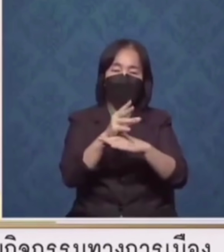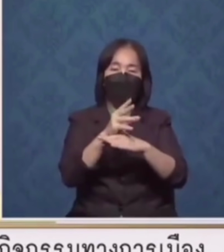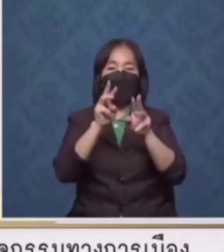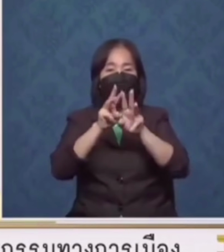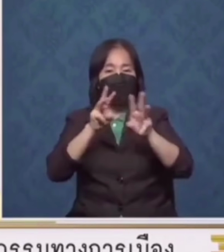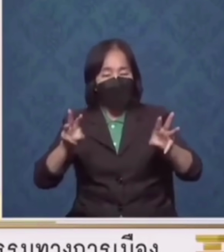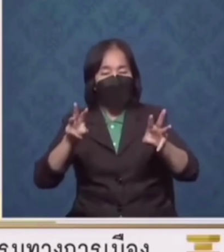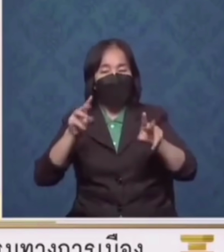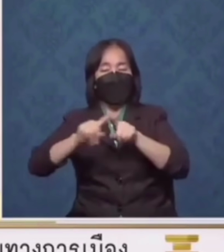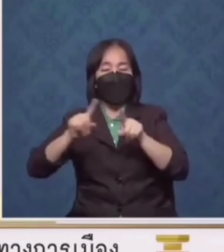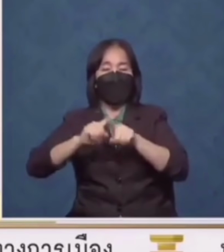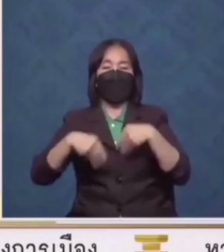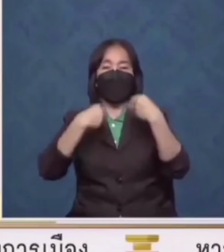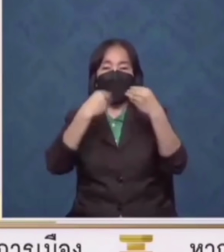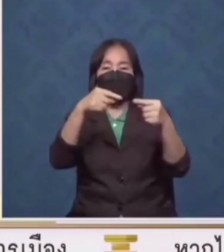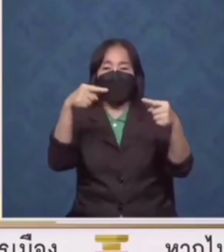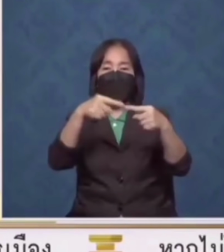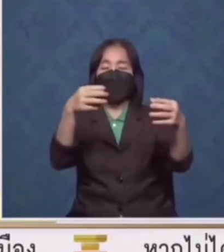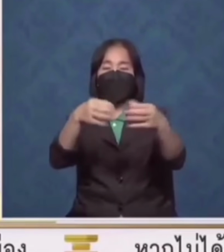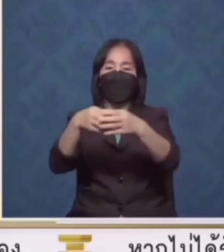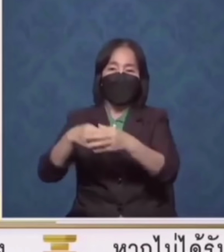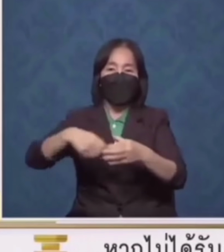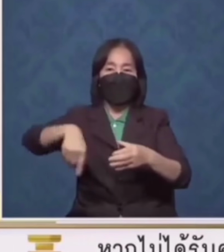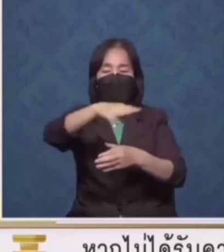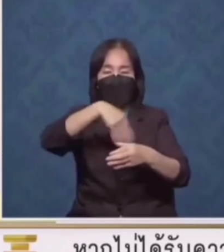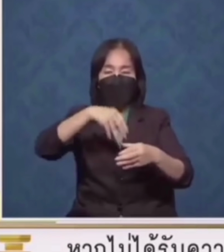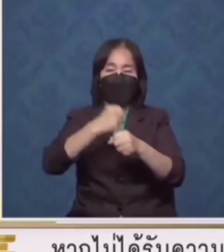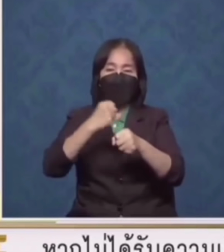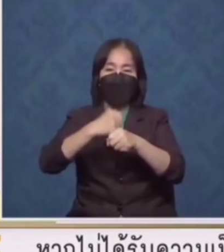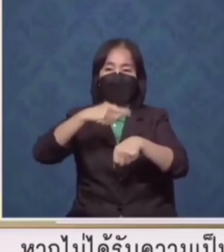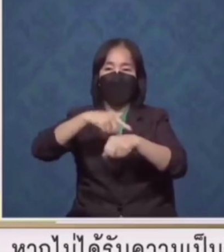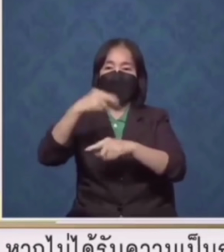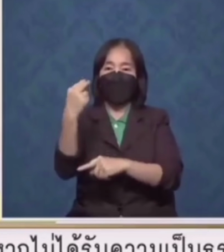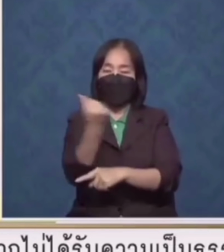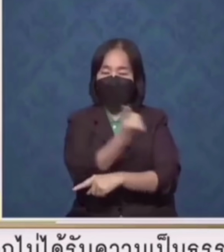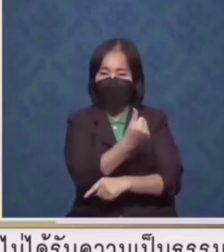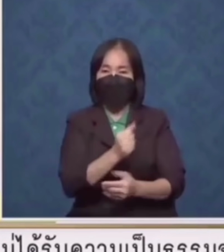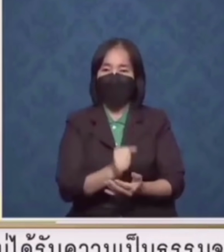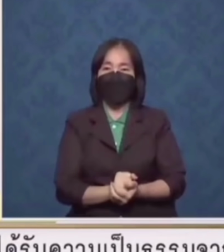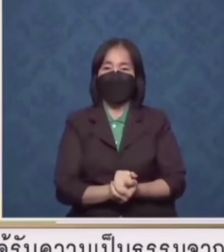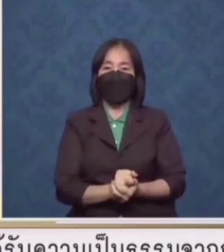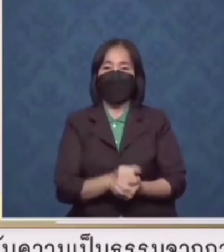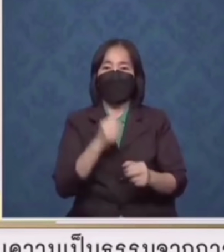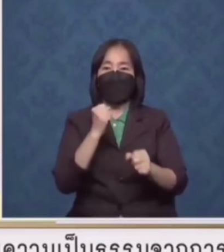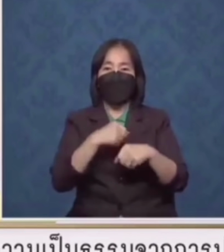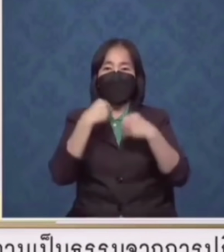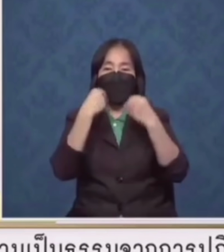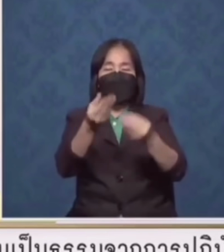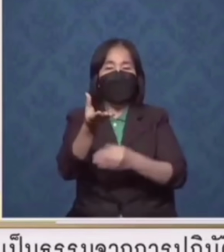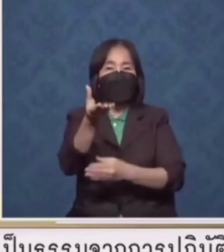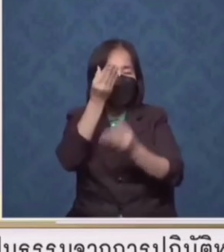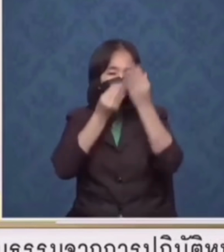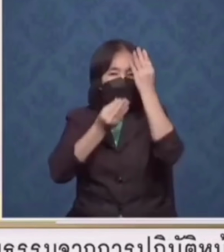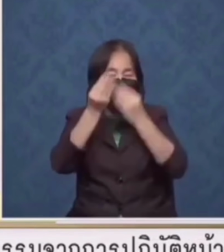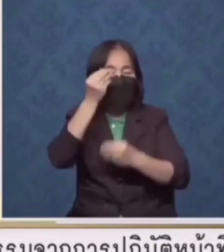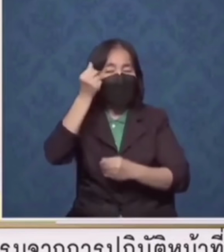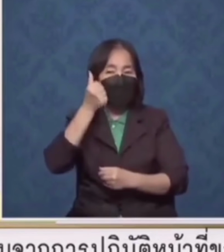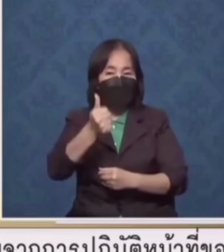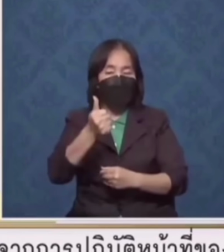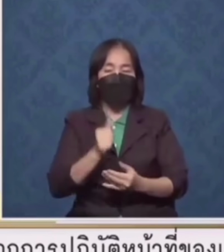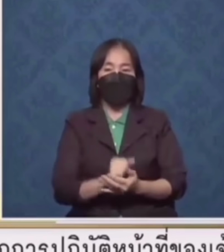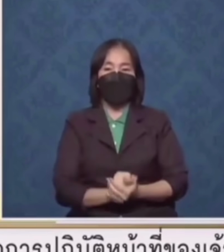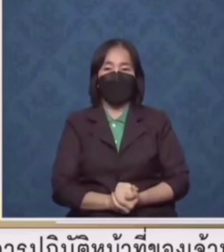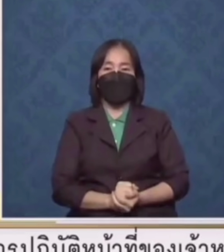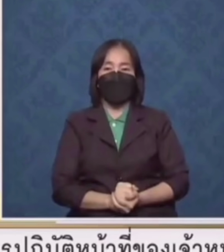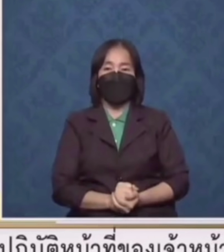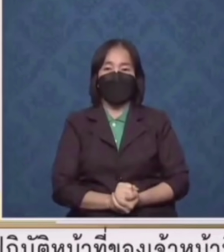กลุ่มเป้าหมายได้อย่างรวดเร็วแล้วก็สามารถที่จะสร้างการรับรู้ทั่วไปได้ขออนุญาตเรียนว่าในส่วน